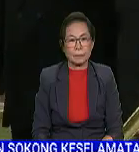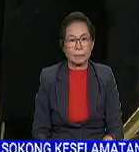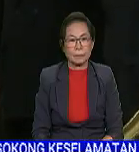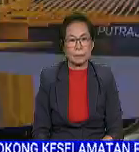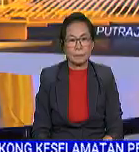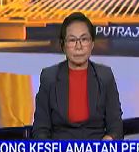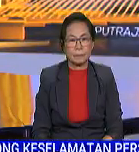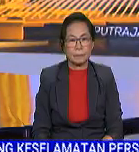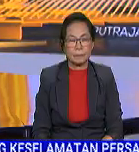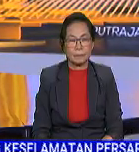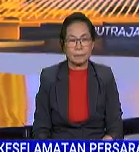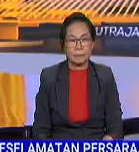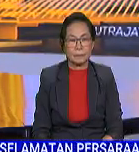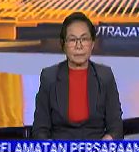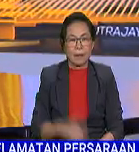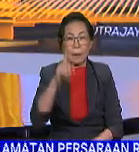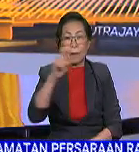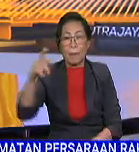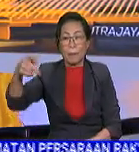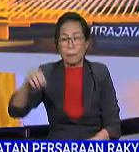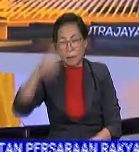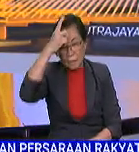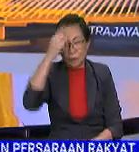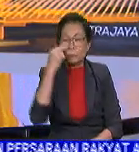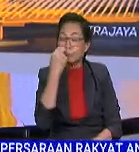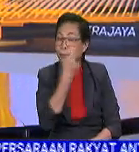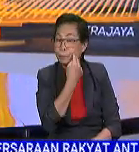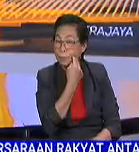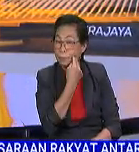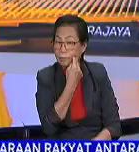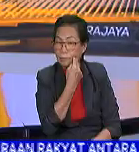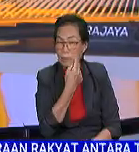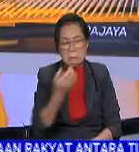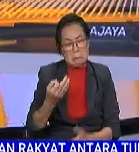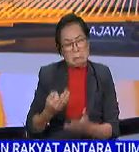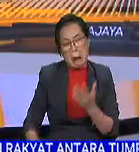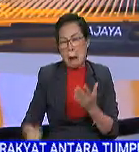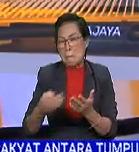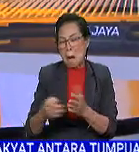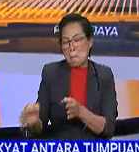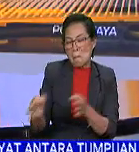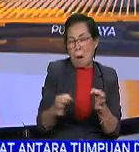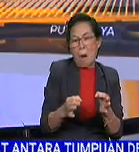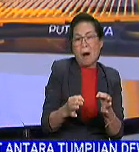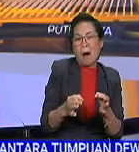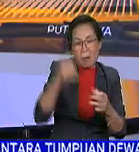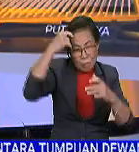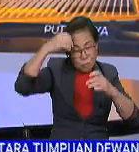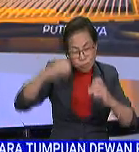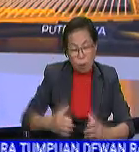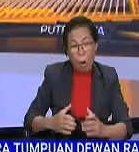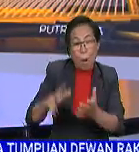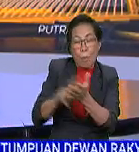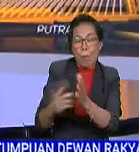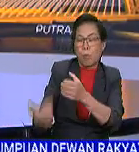Hai sayang bekas Perdana Menteri Datuk Seri Najib Tun Razak gagal untuk menangguhkan tari keputusan rayuannya